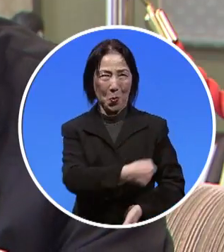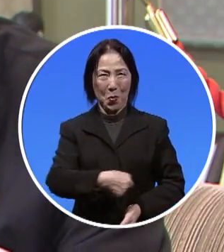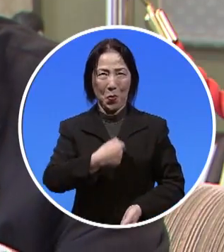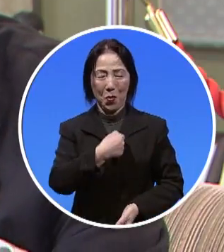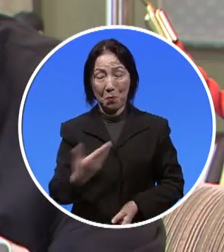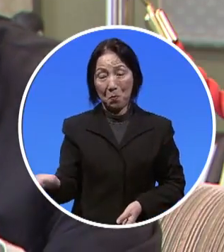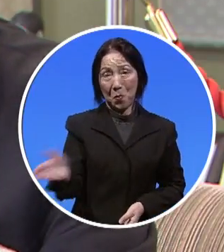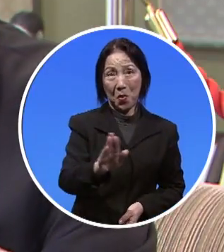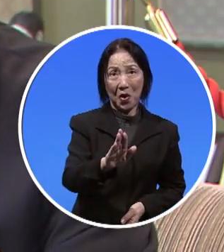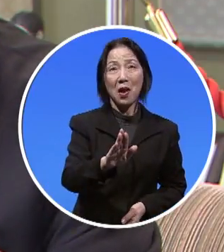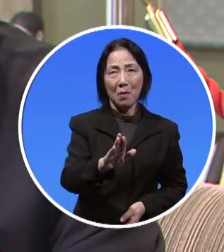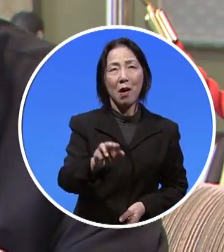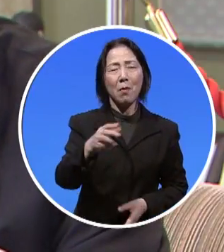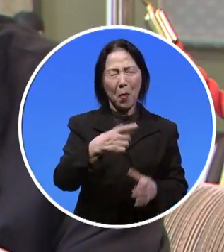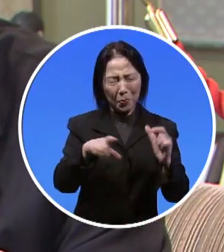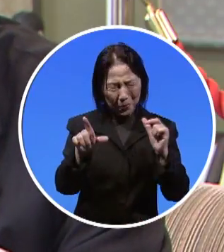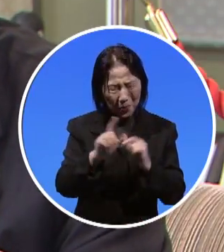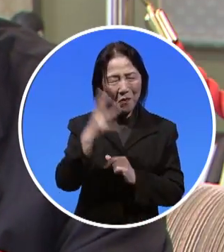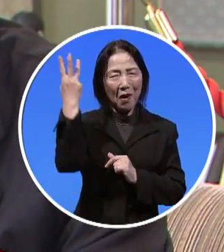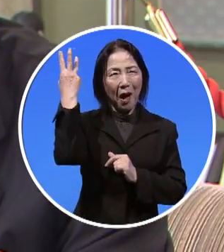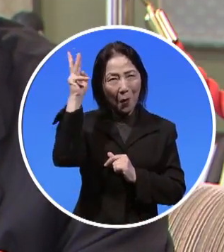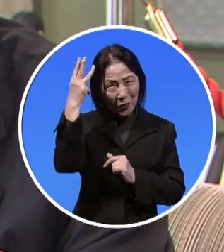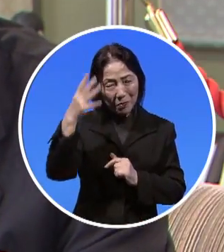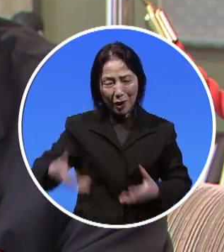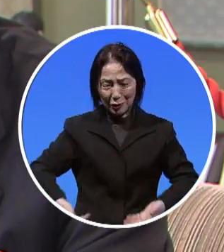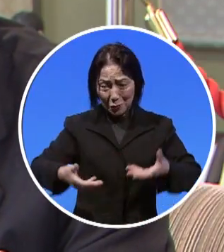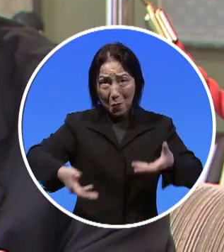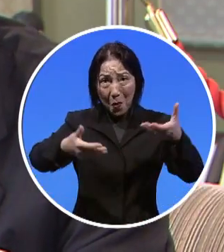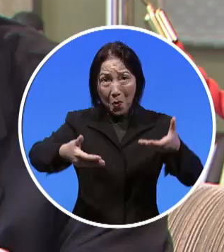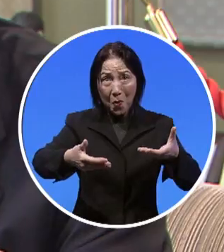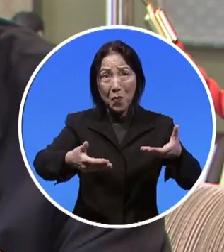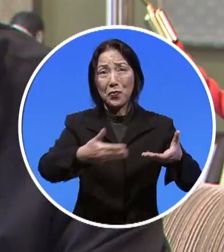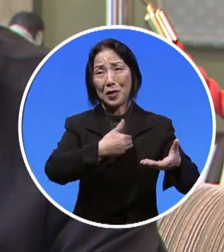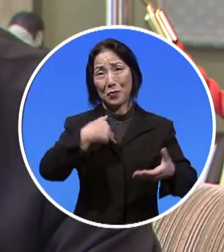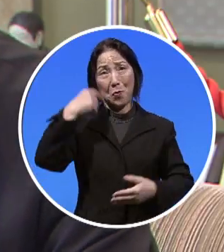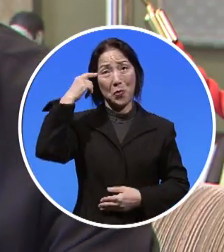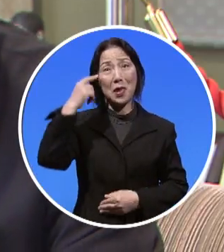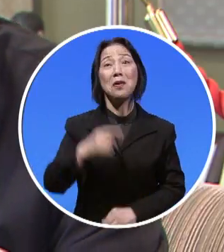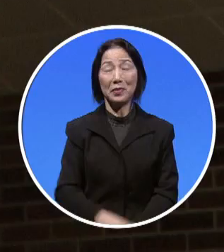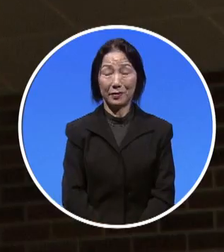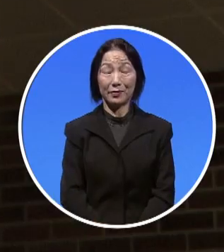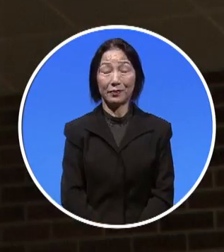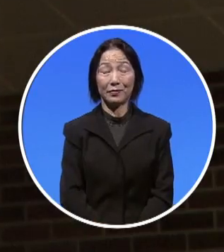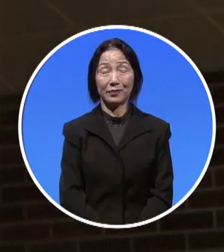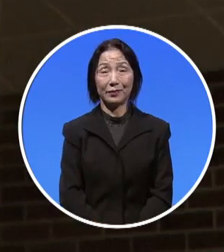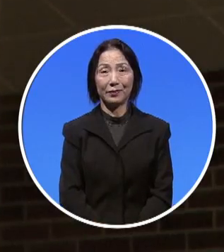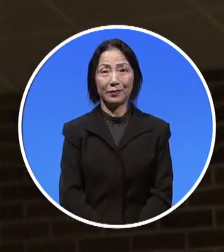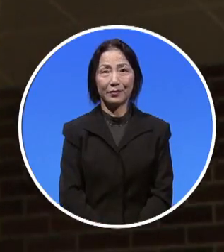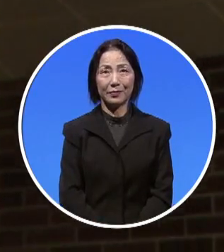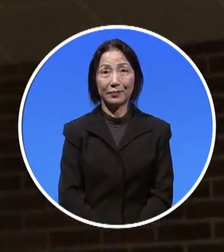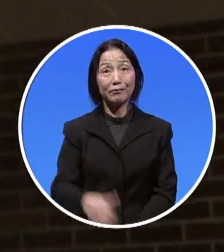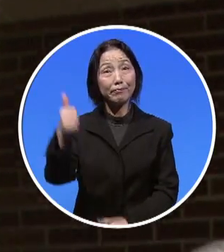の心を加えればさらに鹿児島の観光振興になるかと思っております